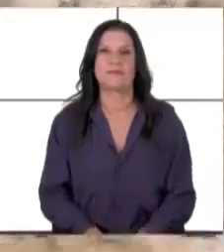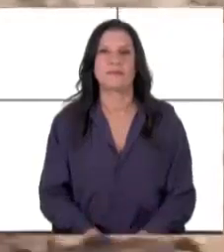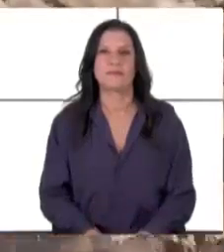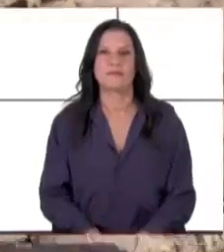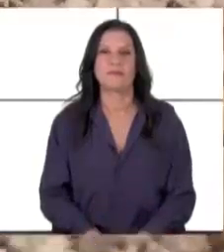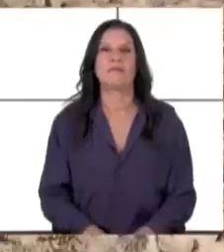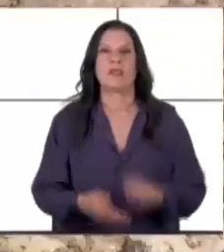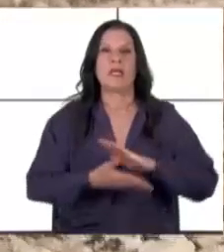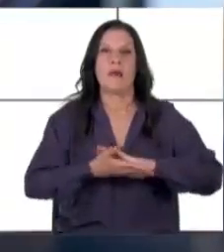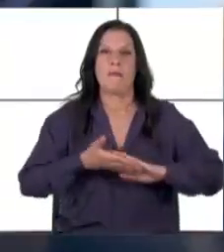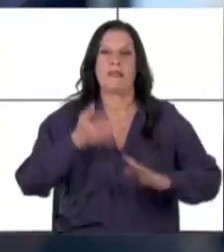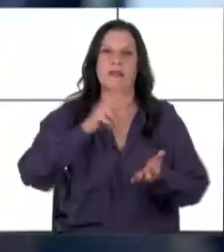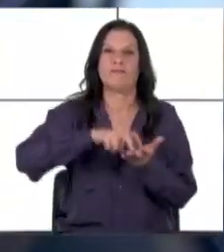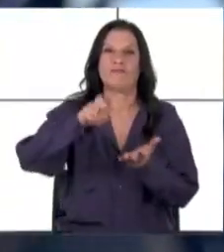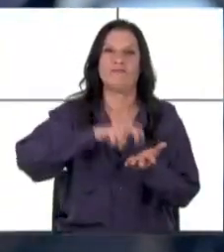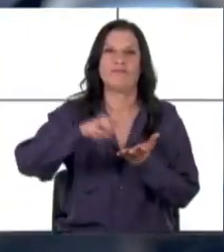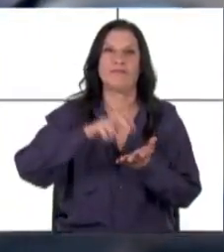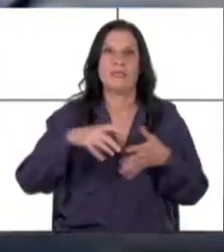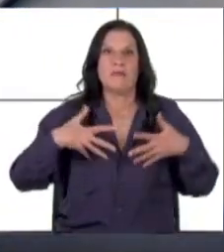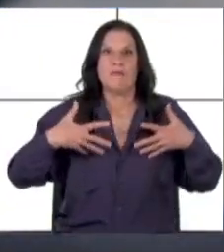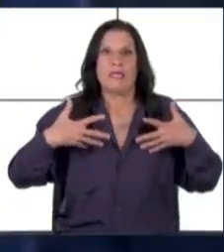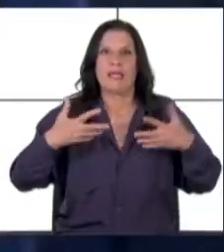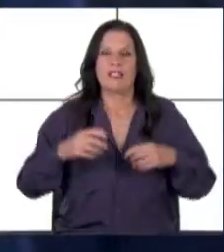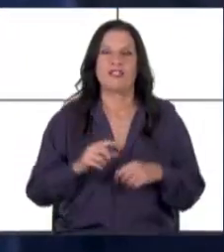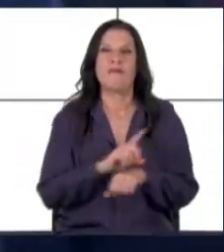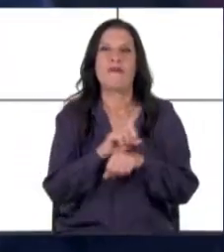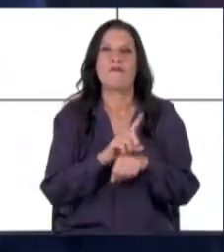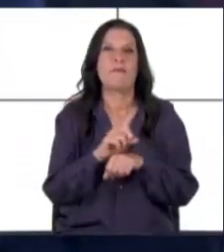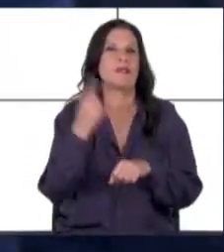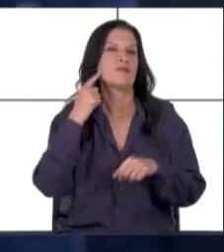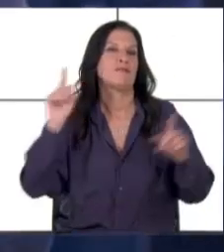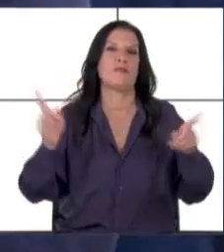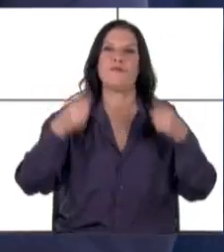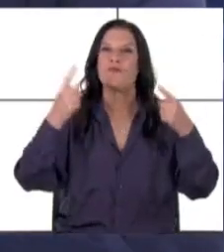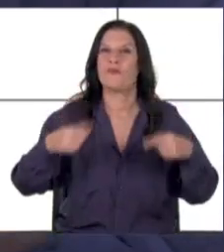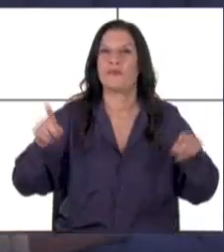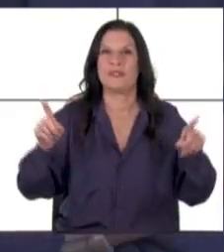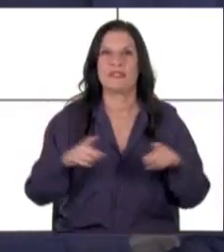אנחנו מתחילים לעלות להר בהתרגשות, כשבינתיים פסטיבל הסנה הבוער בעיצומו.